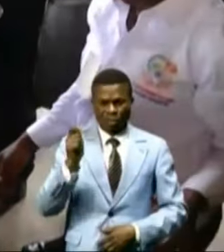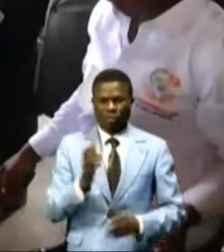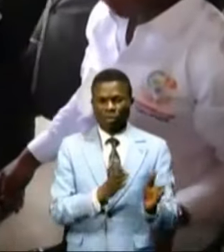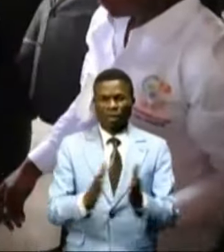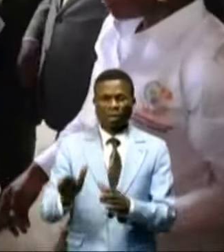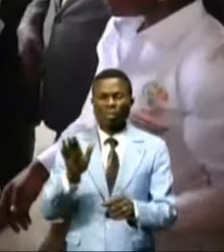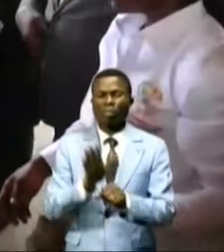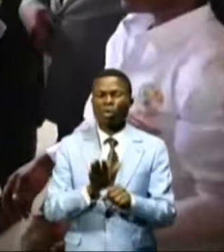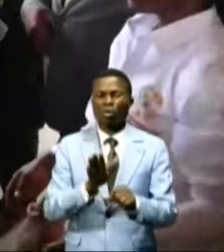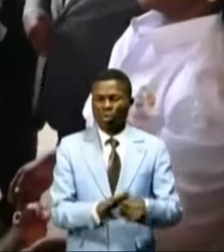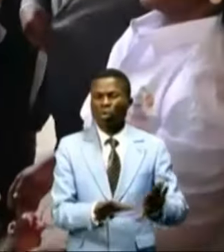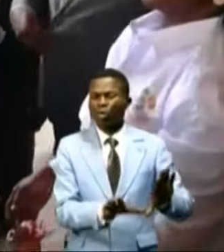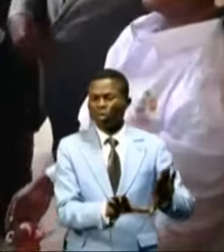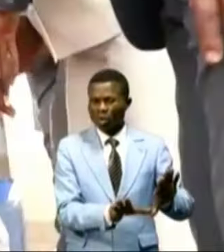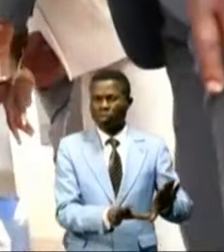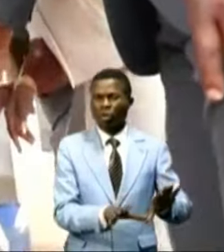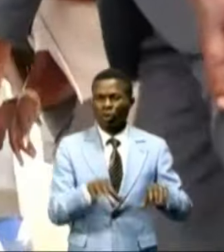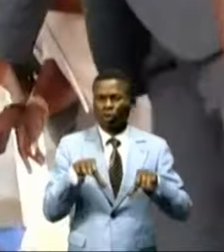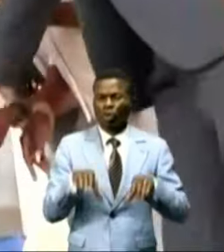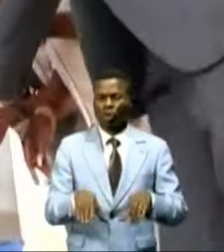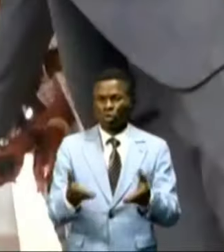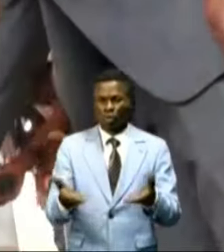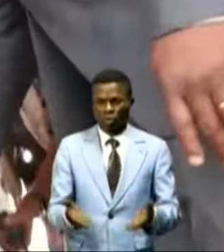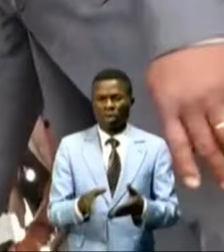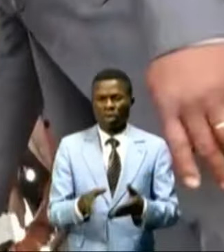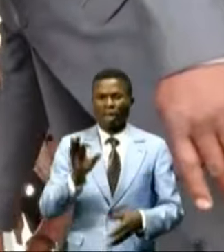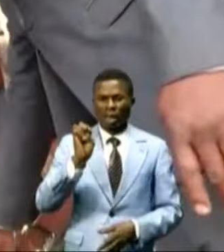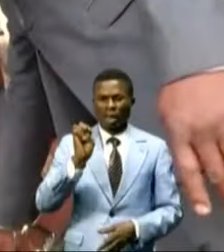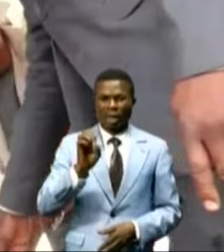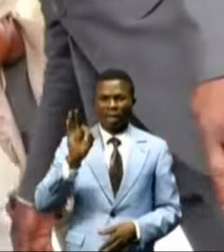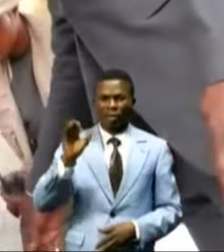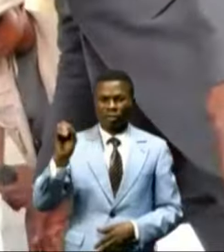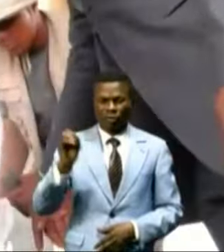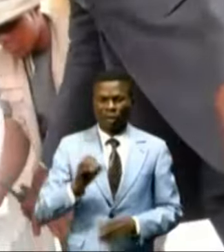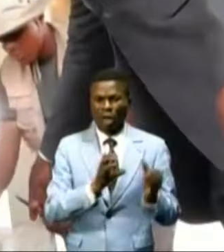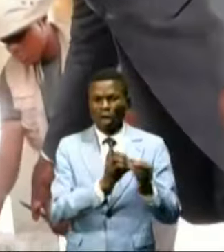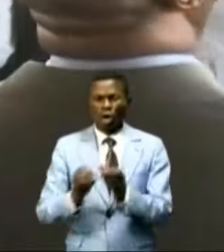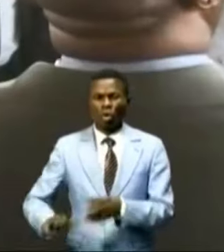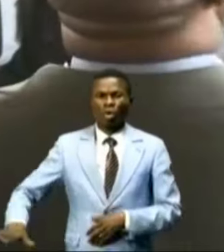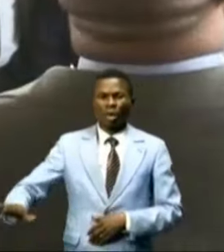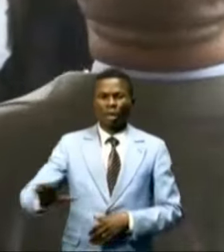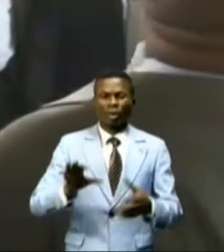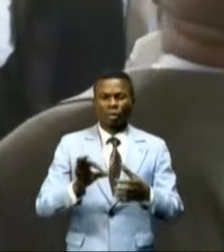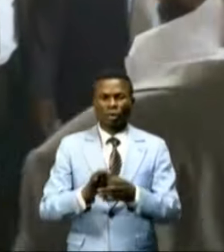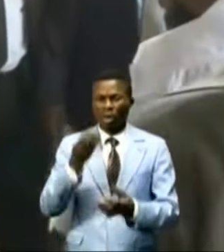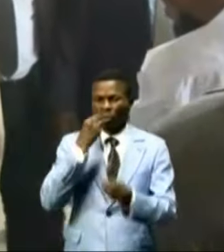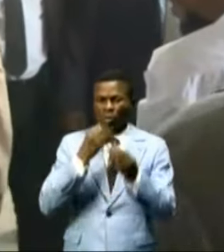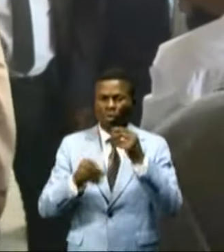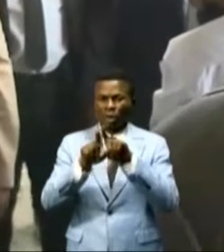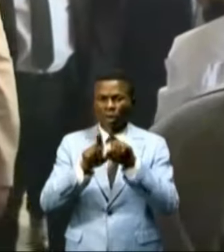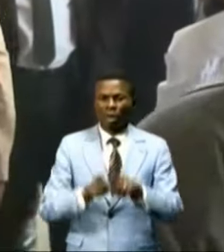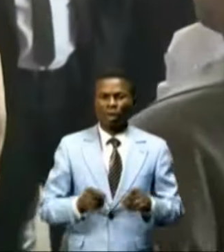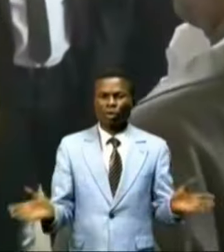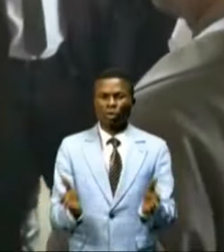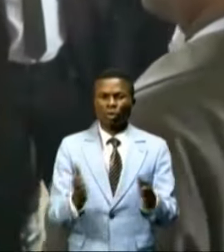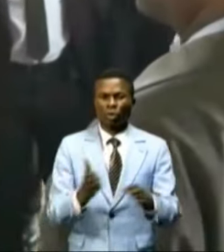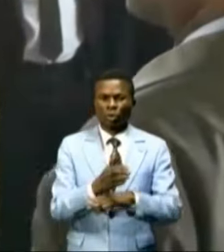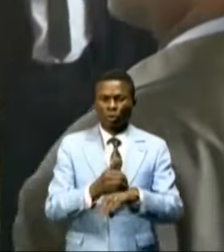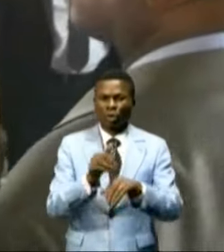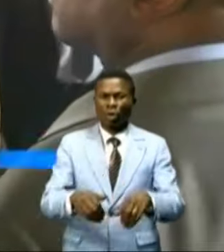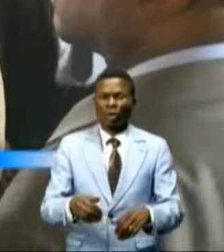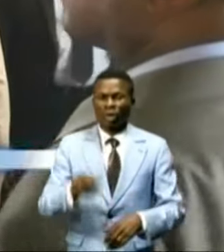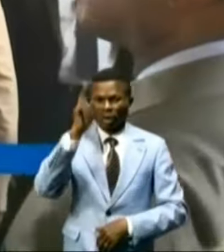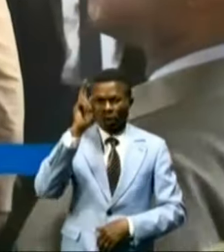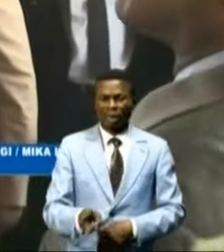potentiel halieutique estimé par la FAO, Organisation des Nations Unies pour l'Alimentation et l'Agriculture, à 260